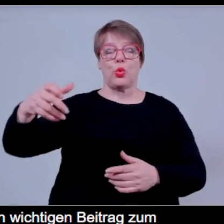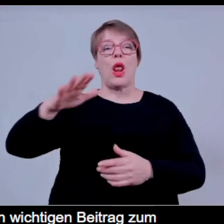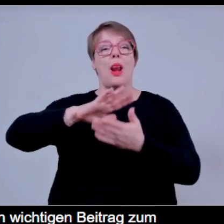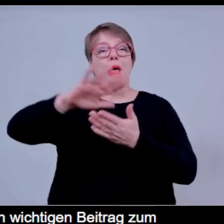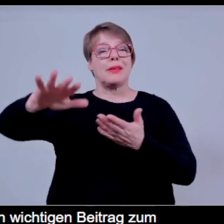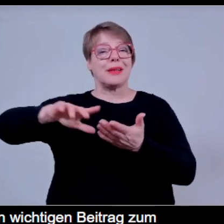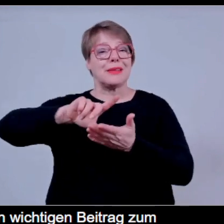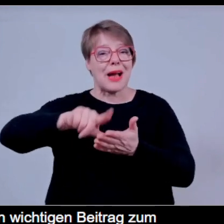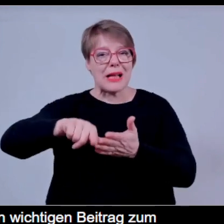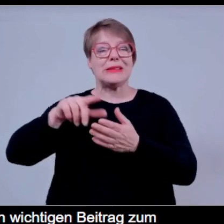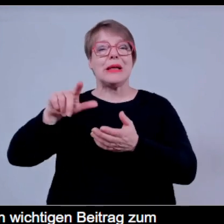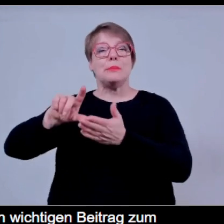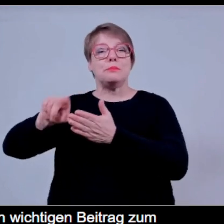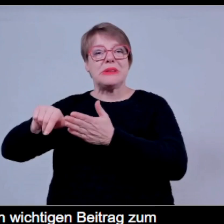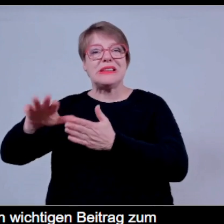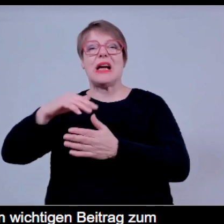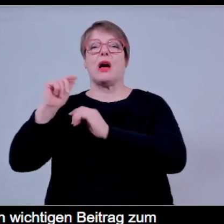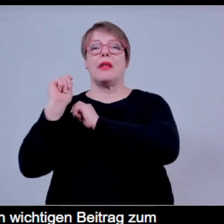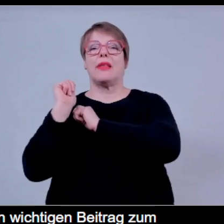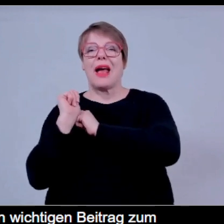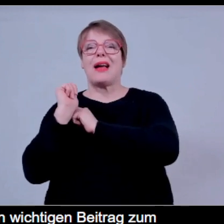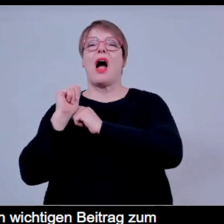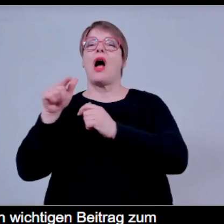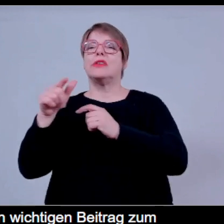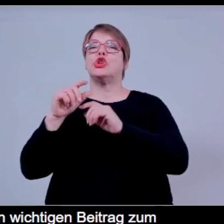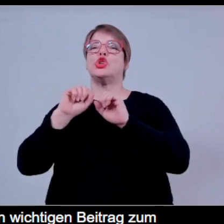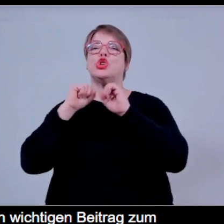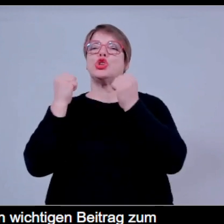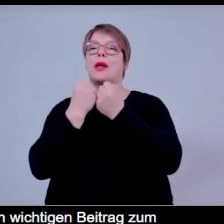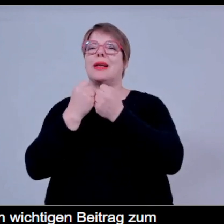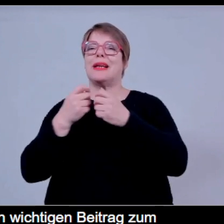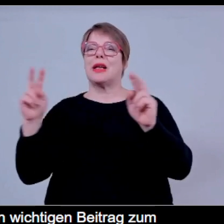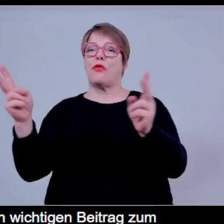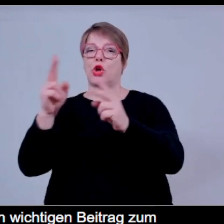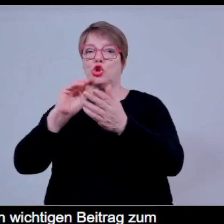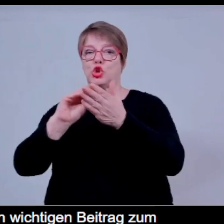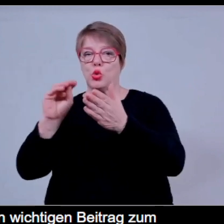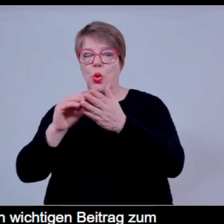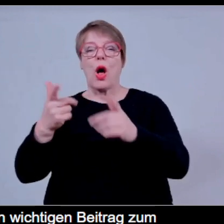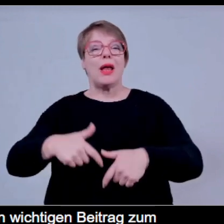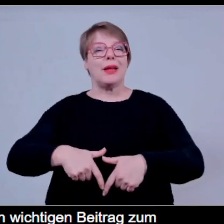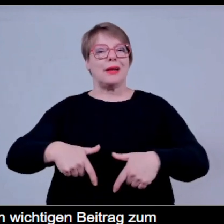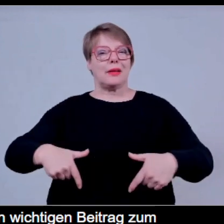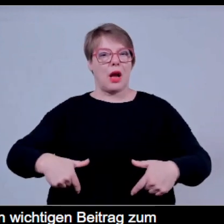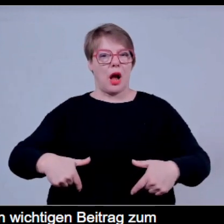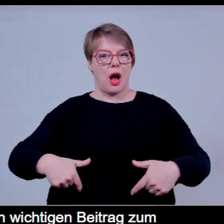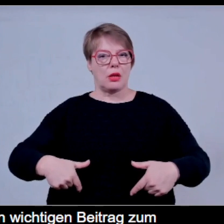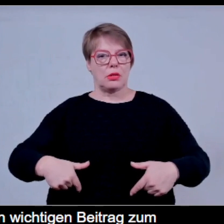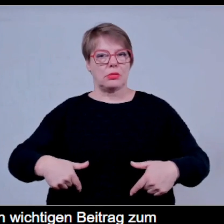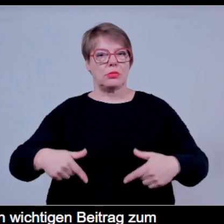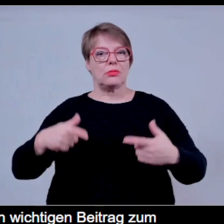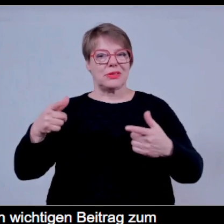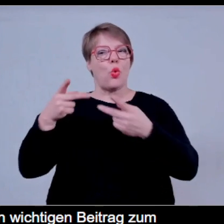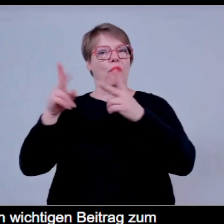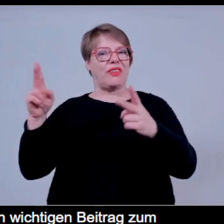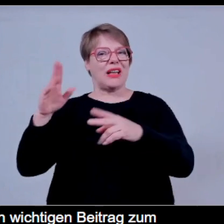richtet. Voraussetzung für den regionalen Holzbaupreis des Bauministeriums ist die Verwendung von Holz in den tragenden Konstruktionselementen